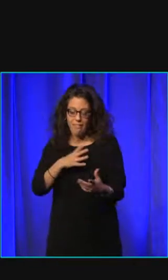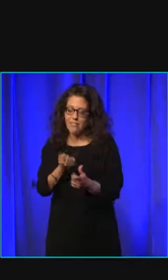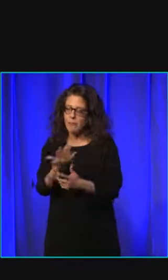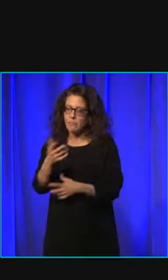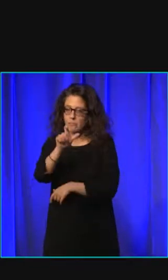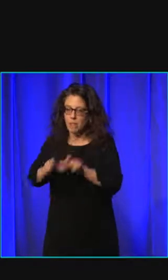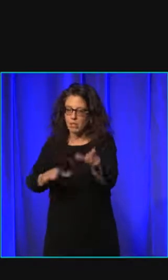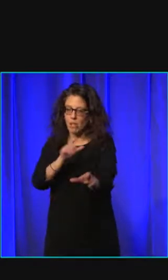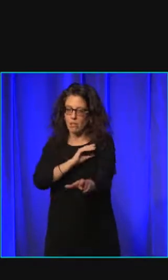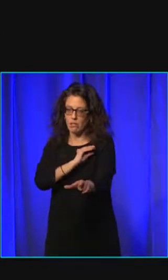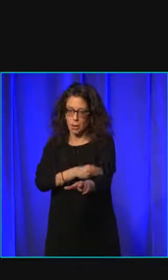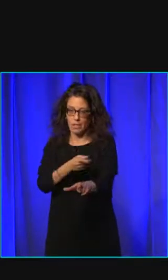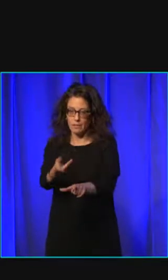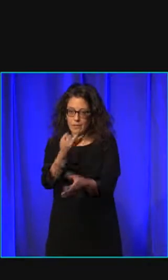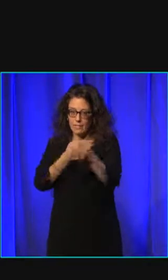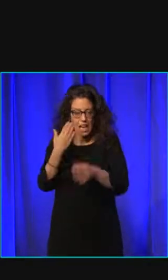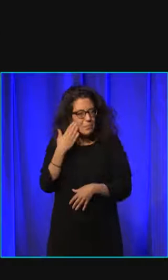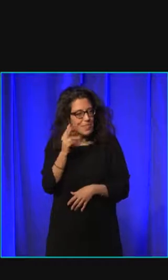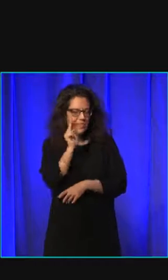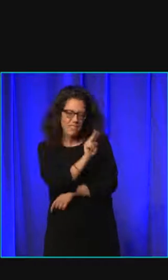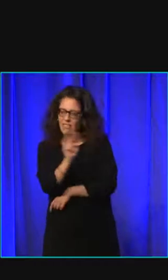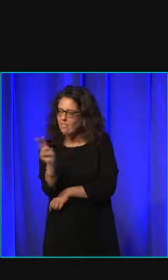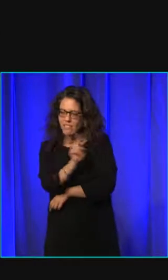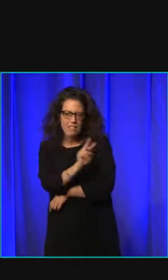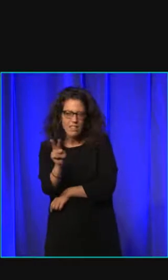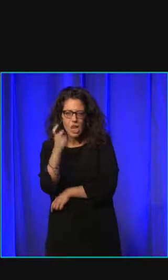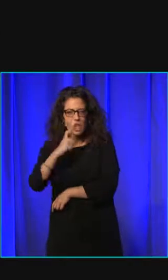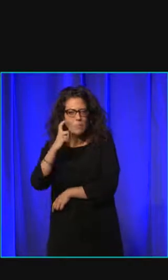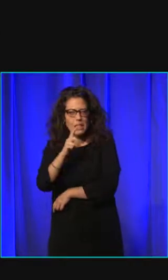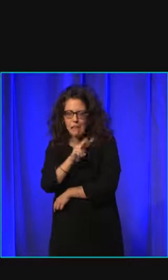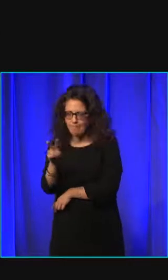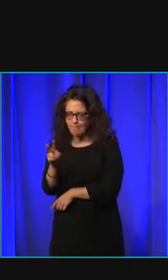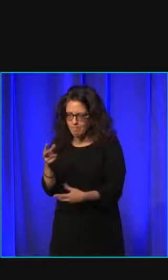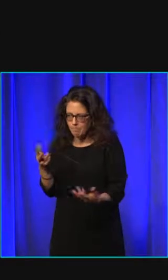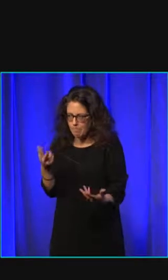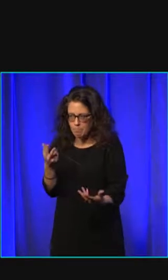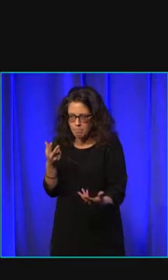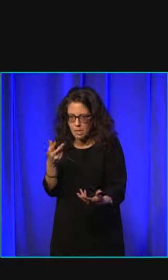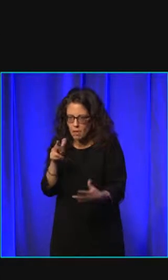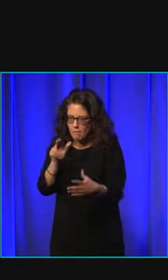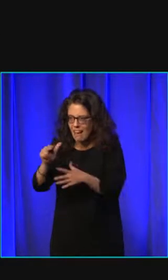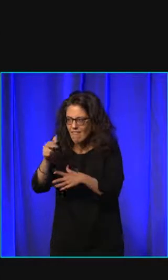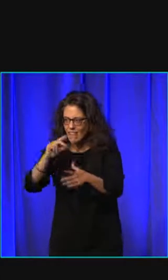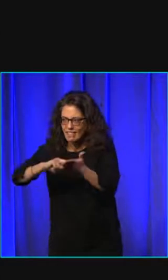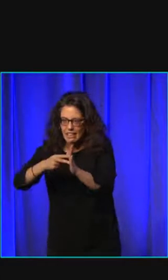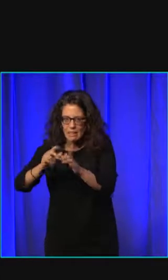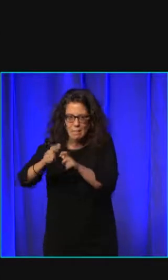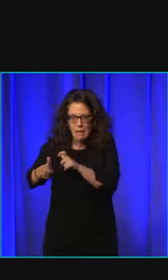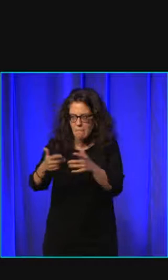dit « Quand j'observe mes partenaires d'entraînement, je n'arrive plus à deviner ce qu'ils vont faire juste